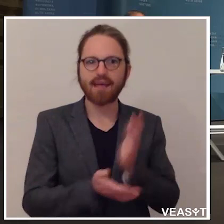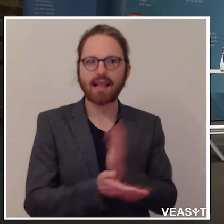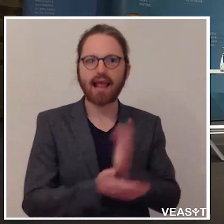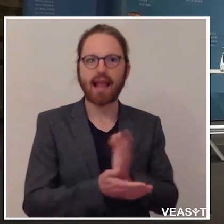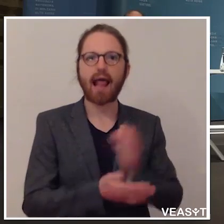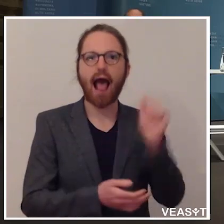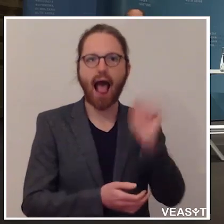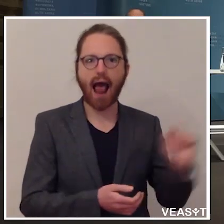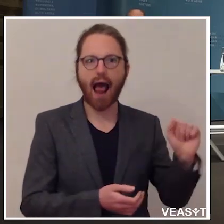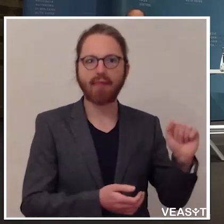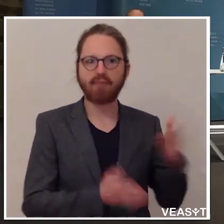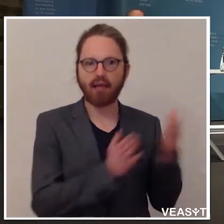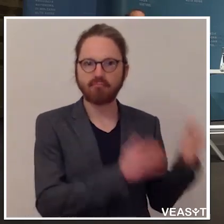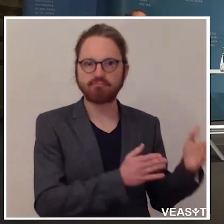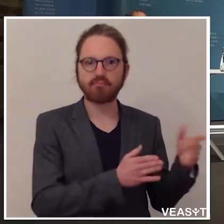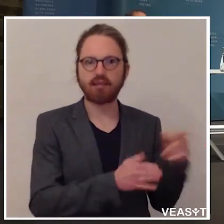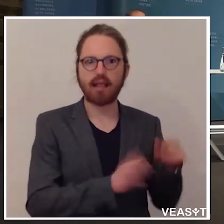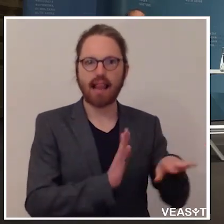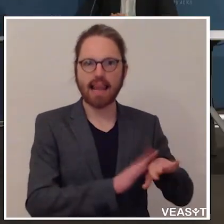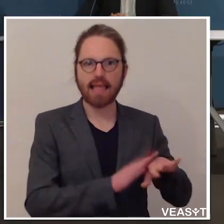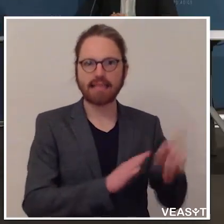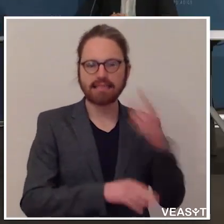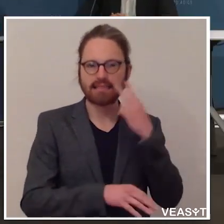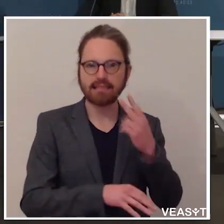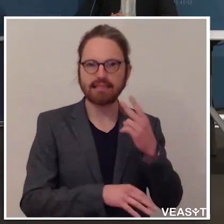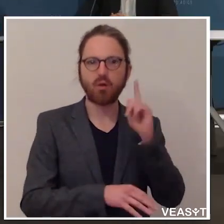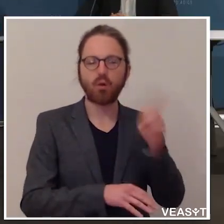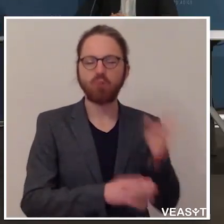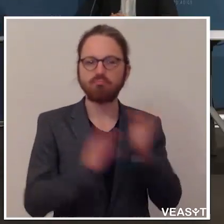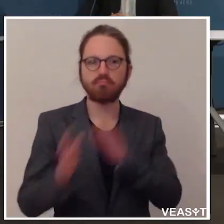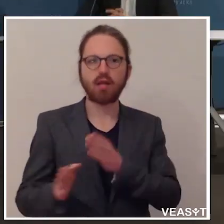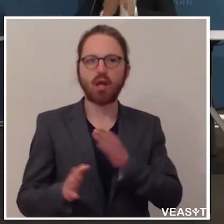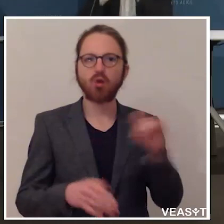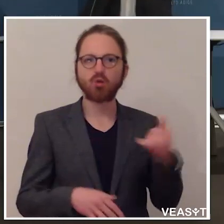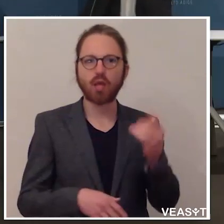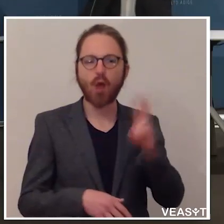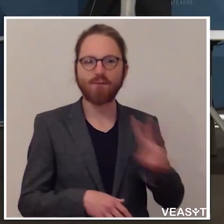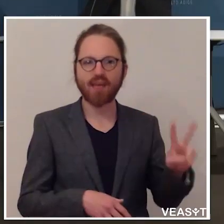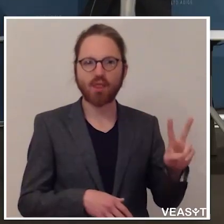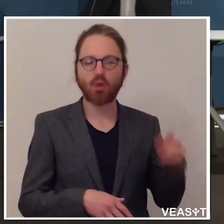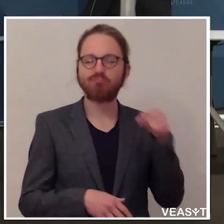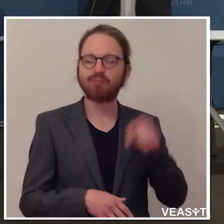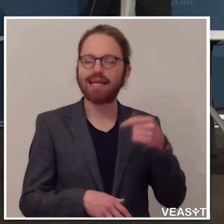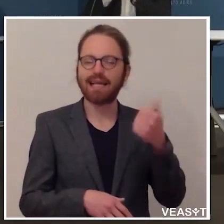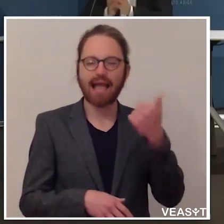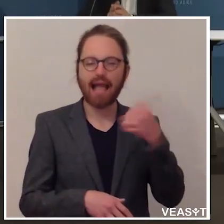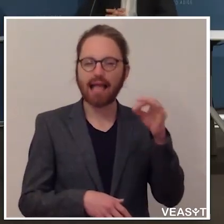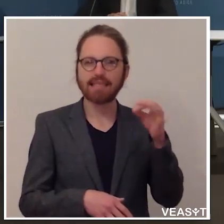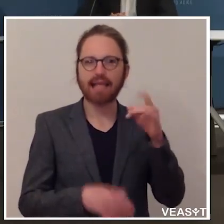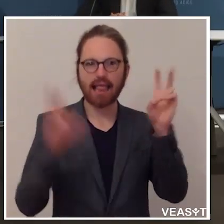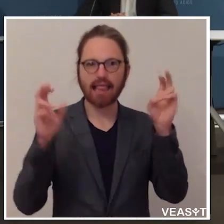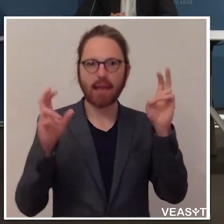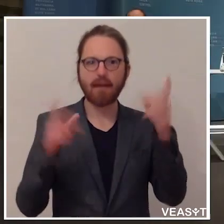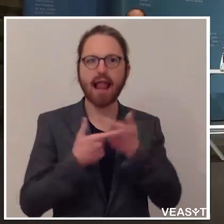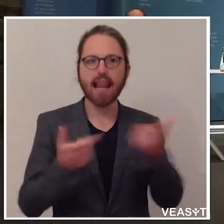und links von aus ihrer Sicht Giuliano Vettorato. Das einzige Thema heute ist das Landesgesetz, das